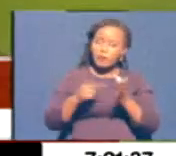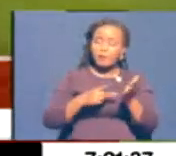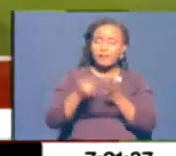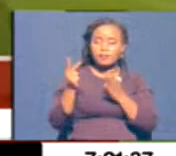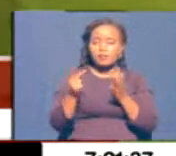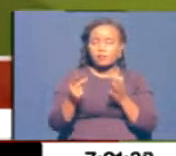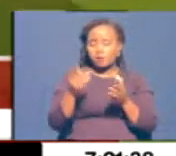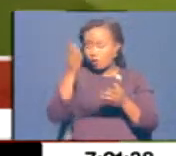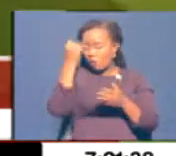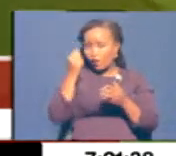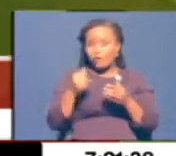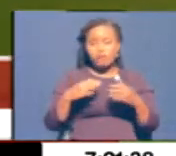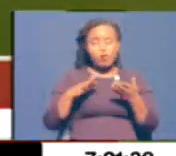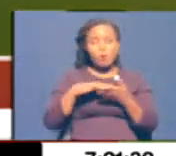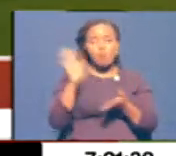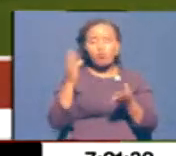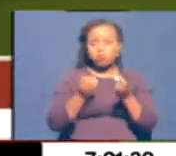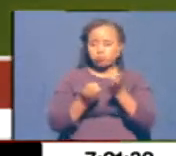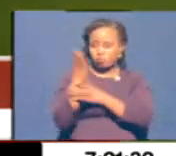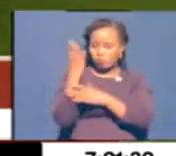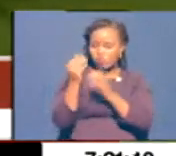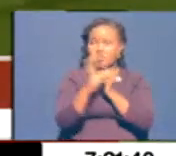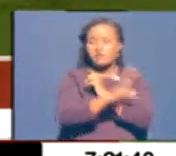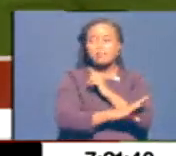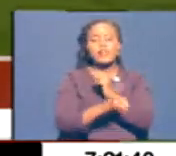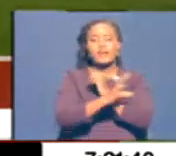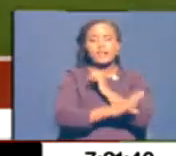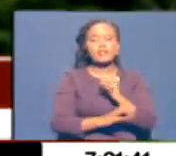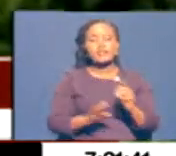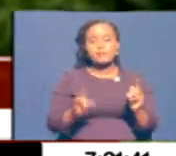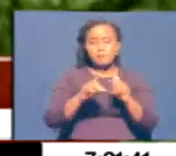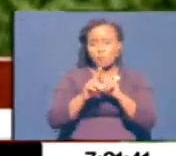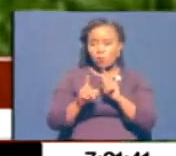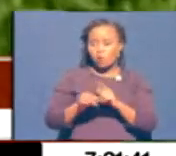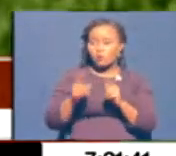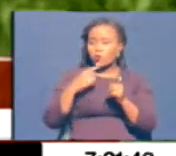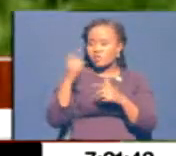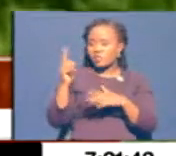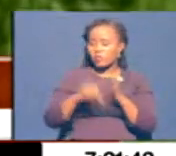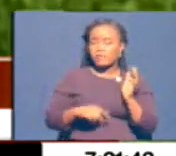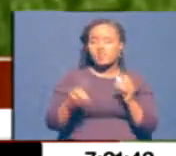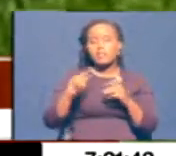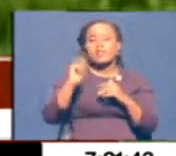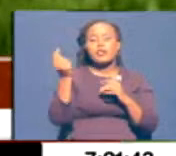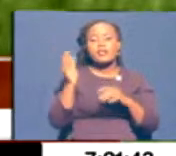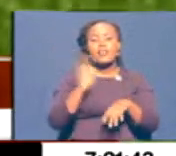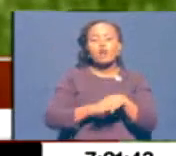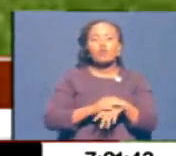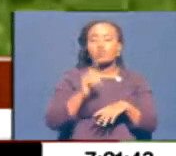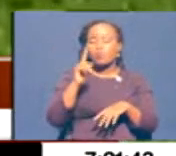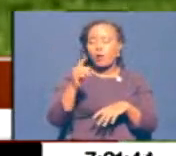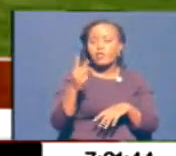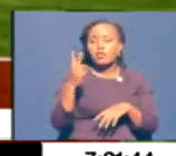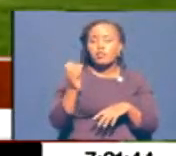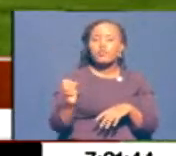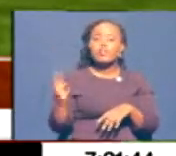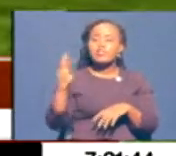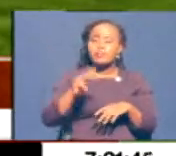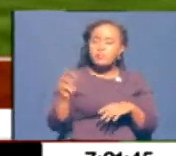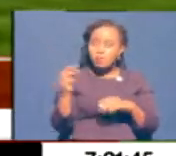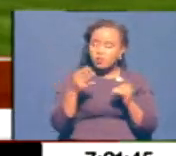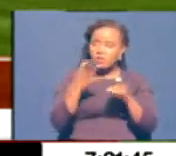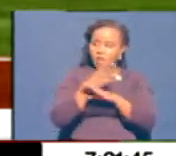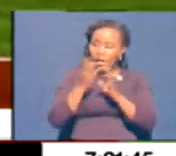makuzi ya uchumi wa nchi hii. Waziri Maina alisema Kenya ilijipatia shilingi bilioni 120 kutokana na mauzo ya majani chai